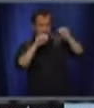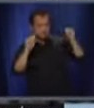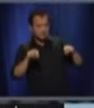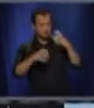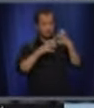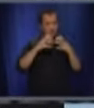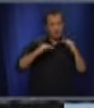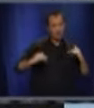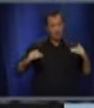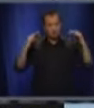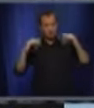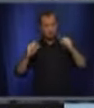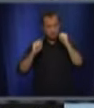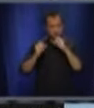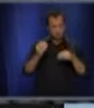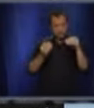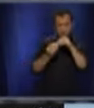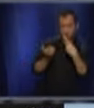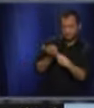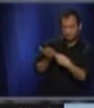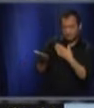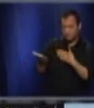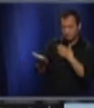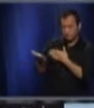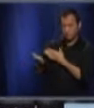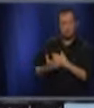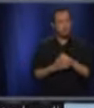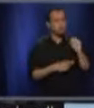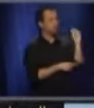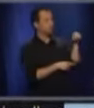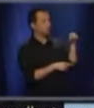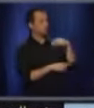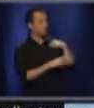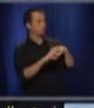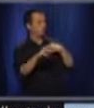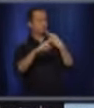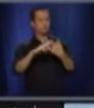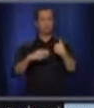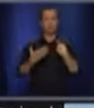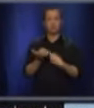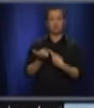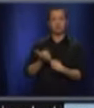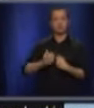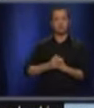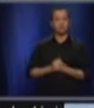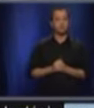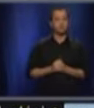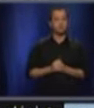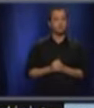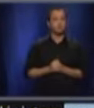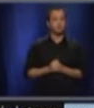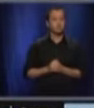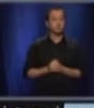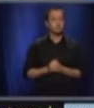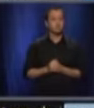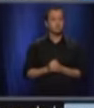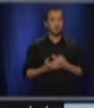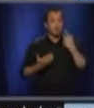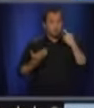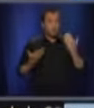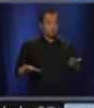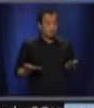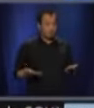d'alerte. Peut-être vous commenter là-dessus, Dr. Lidvac. Oui, très bien. En fait, je pense à ce stade-ci, là, ce qui est recommandé, dans le fond,